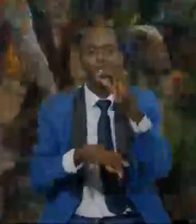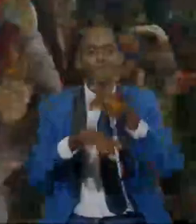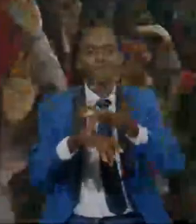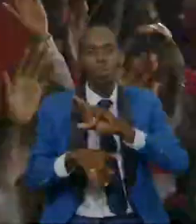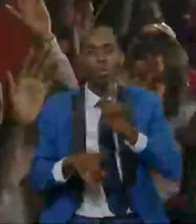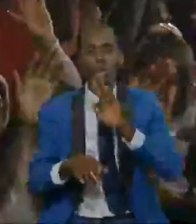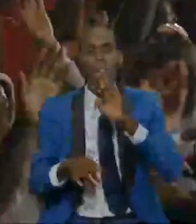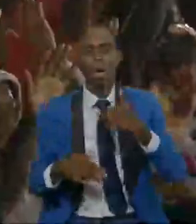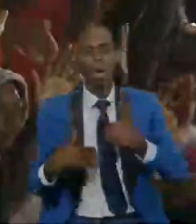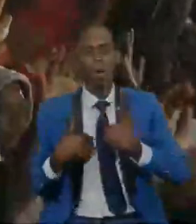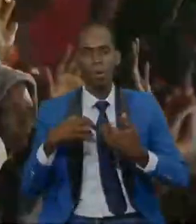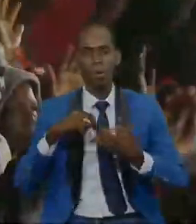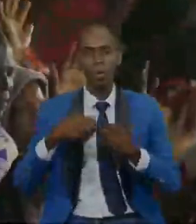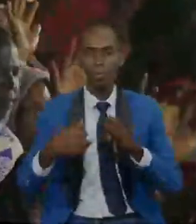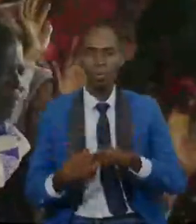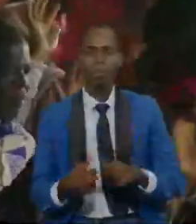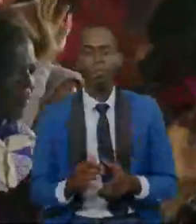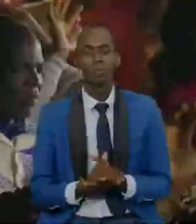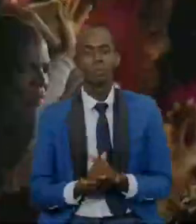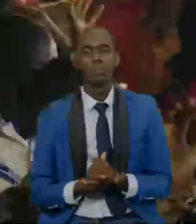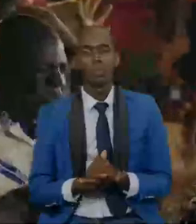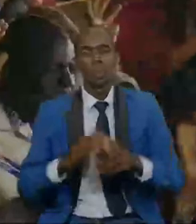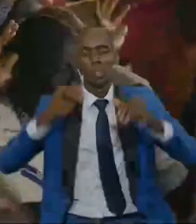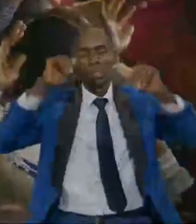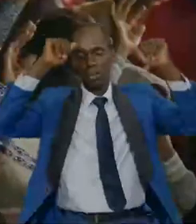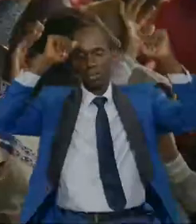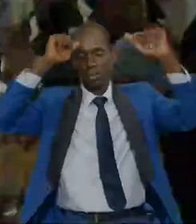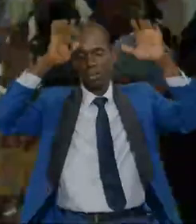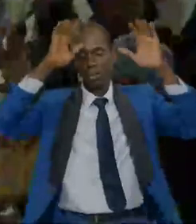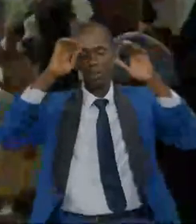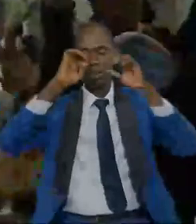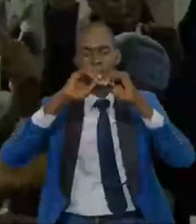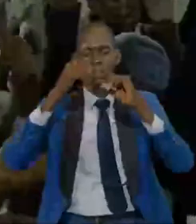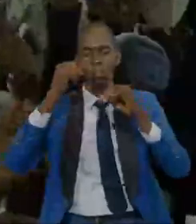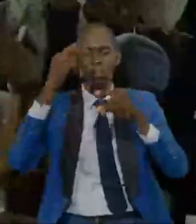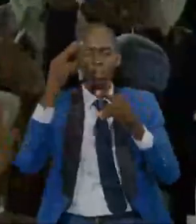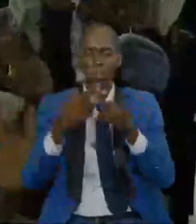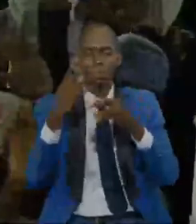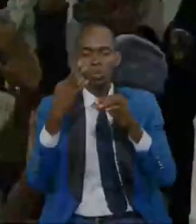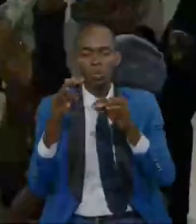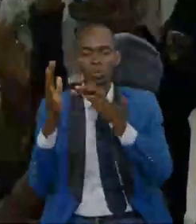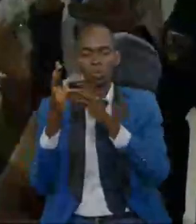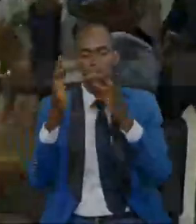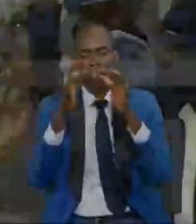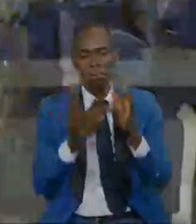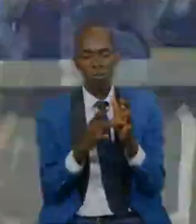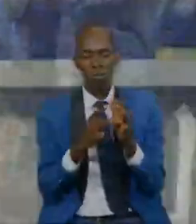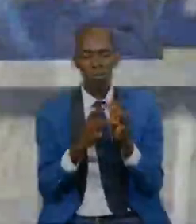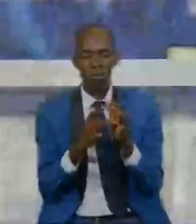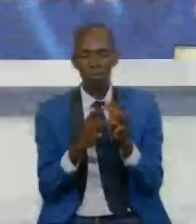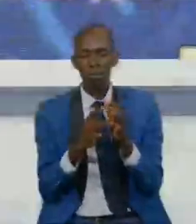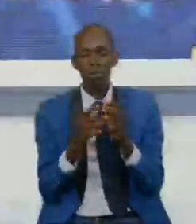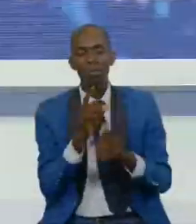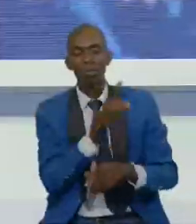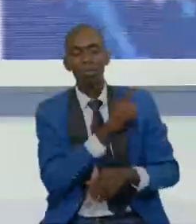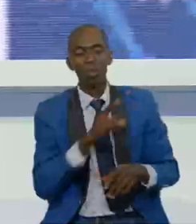Imposez la main là où vous avez le défi. Père, au nom de Jésus,